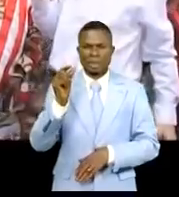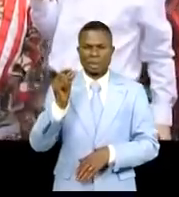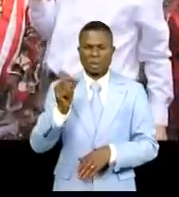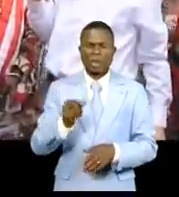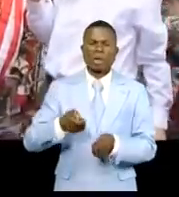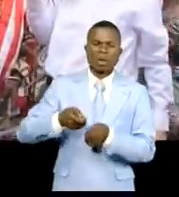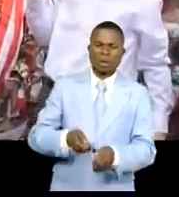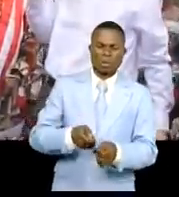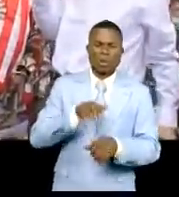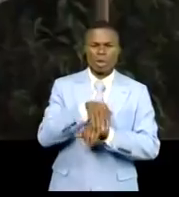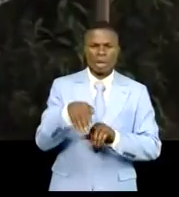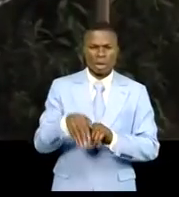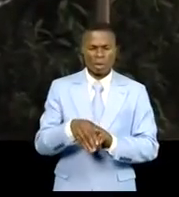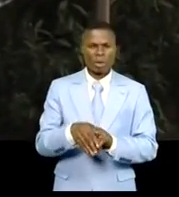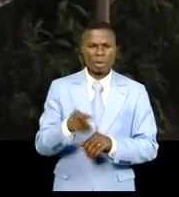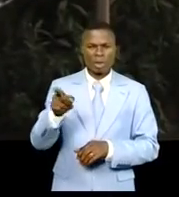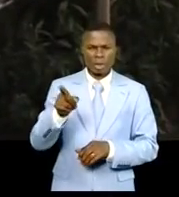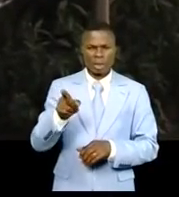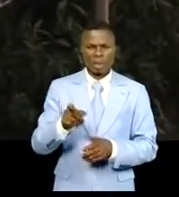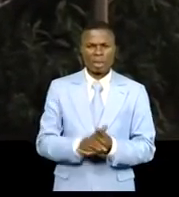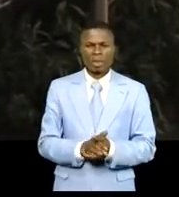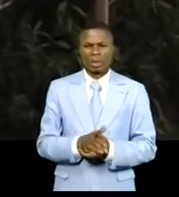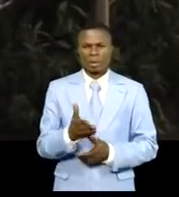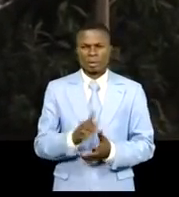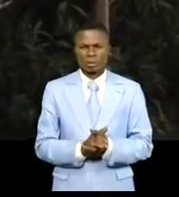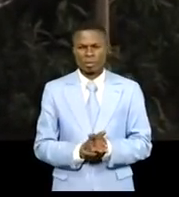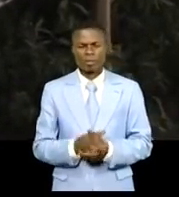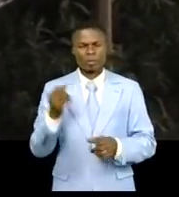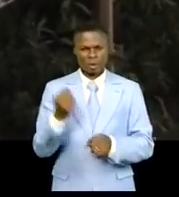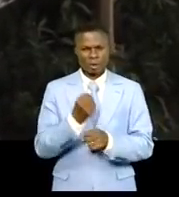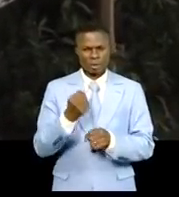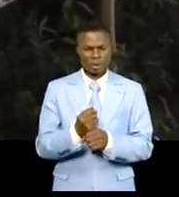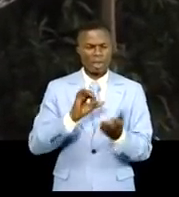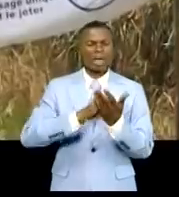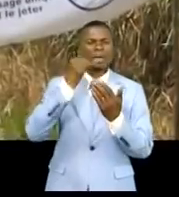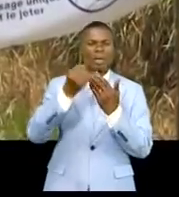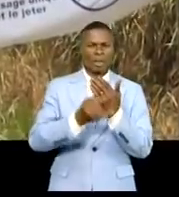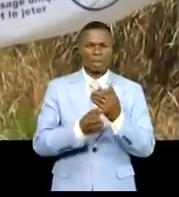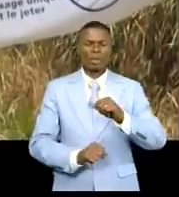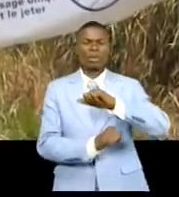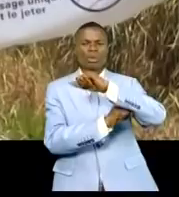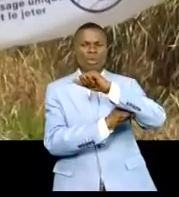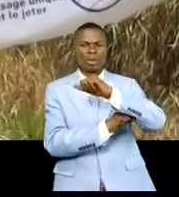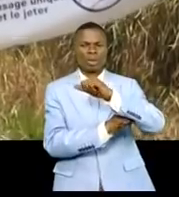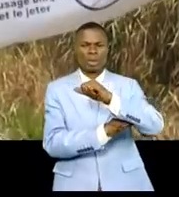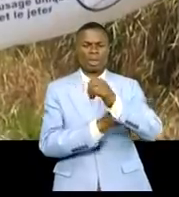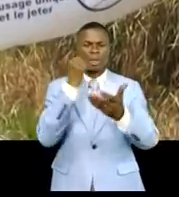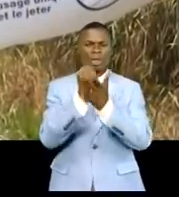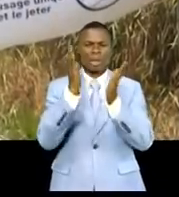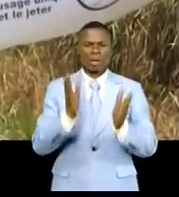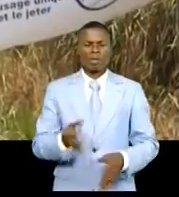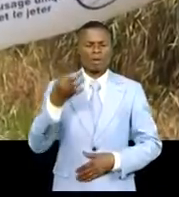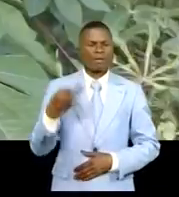boutures de manioc certifiées et améliorées. C'est à travers un projet soutenu par l'ambassade